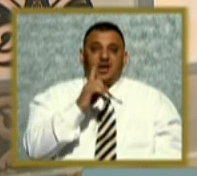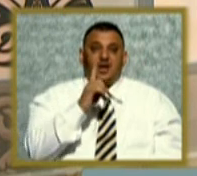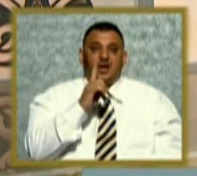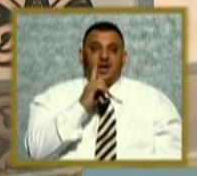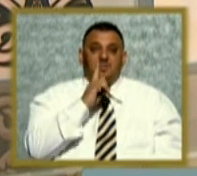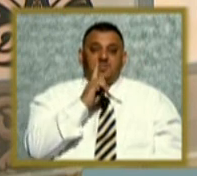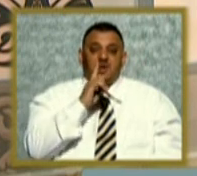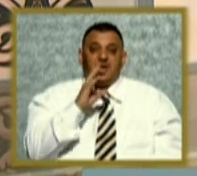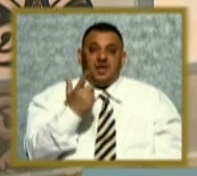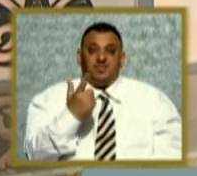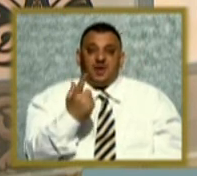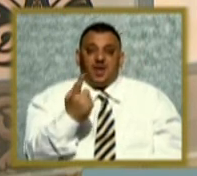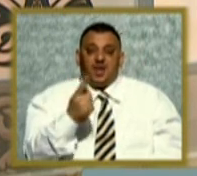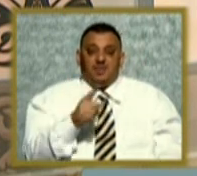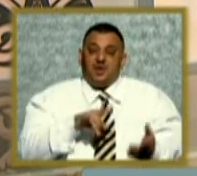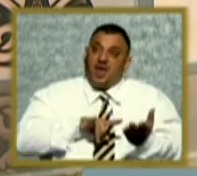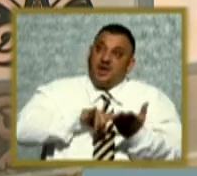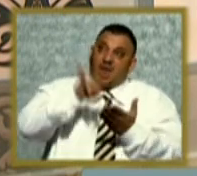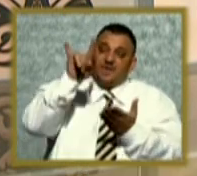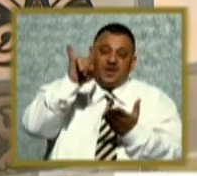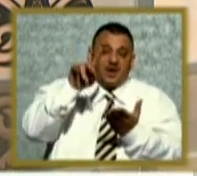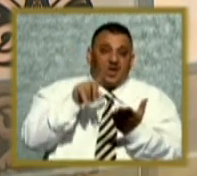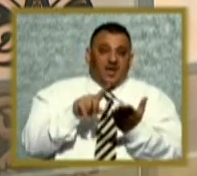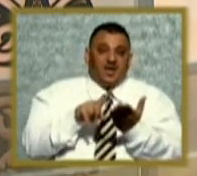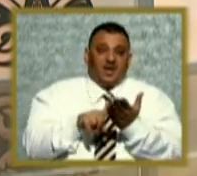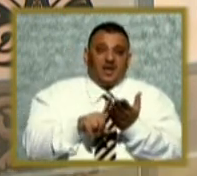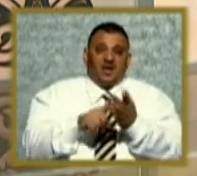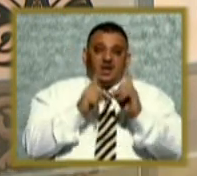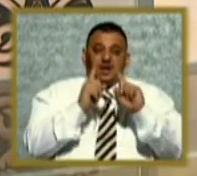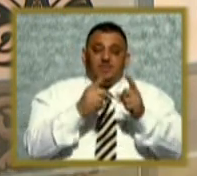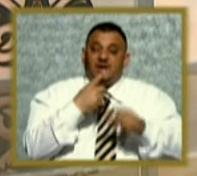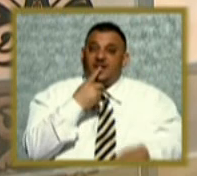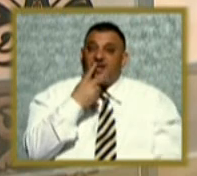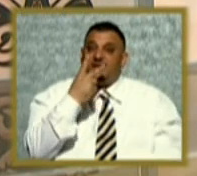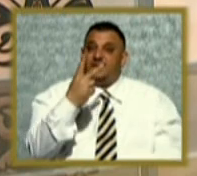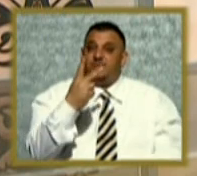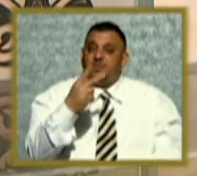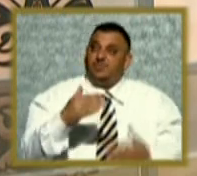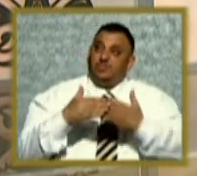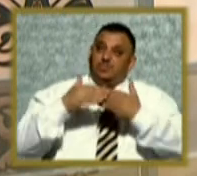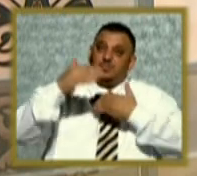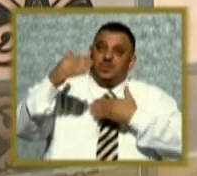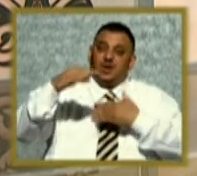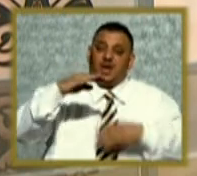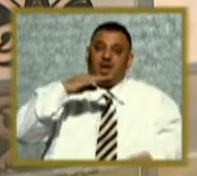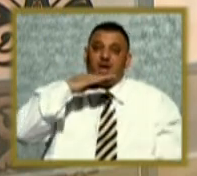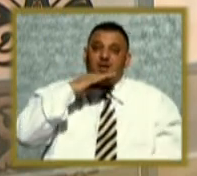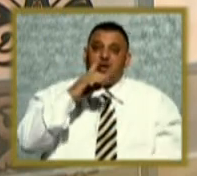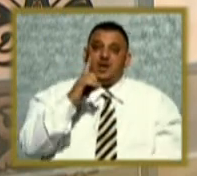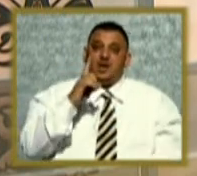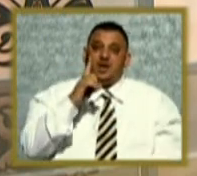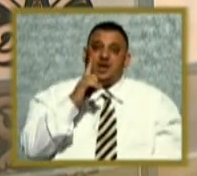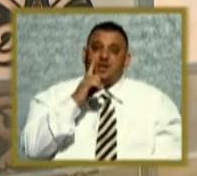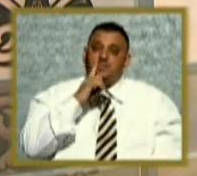حق الولد على الوالدين، كيف الولد سافر برا ومضى سنتين وجلاها عن الوالدين وعاد الوالدين يدوه يجي وما سامح له